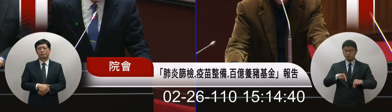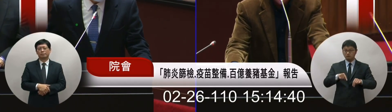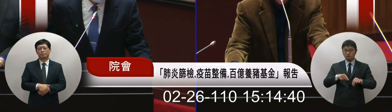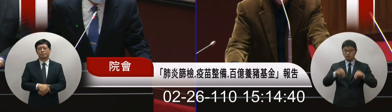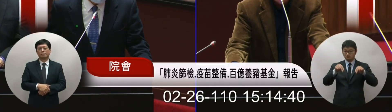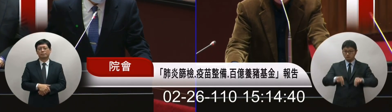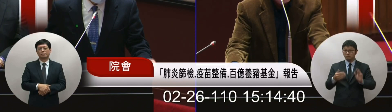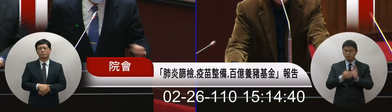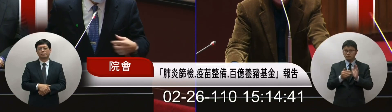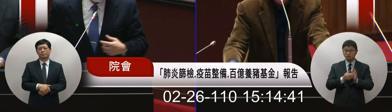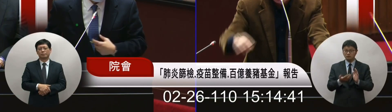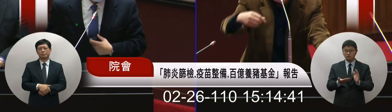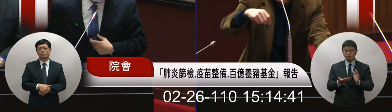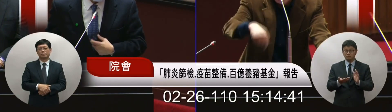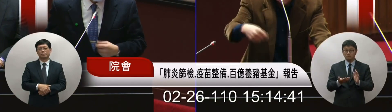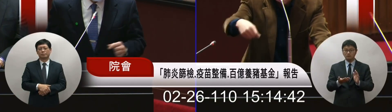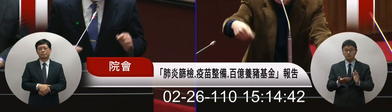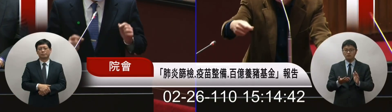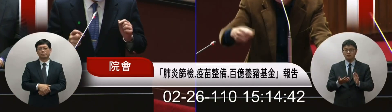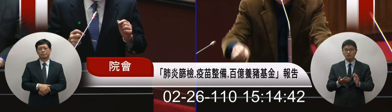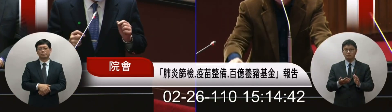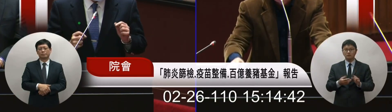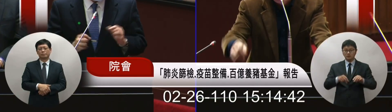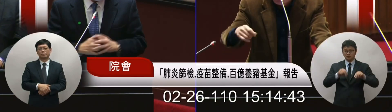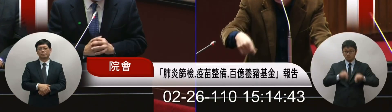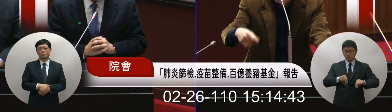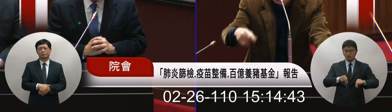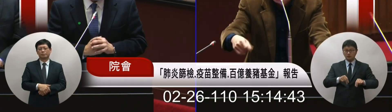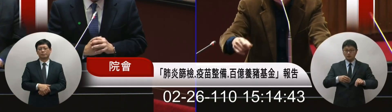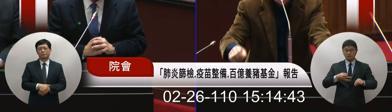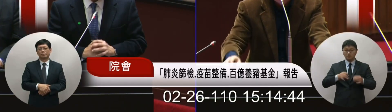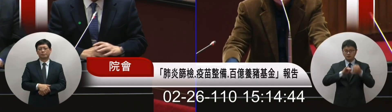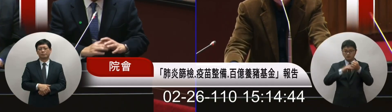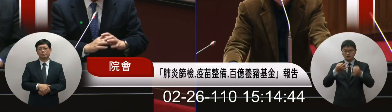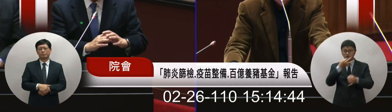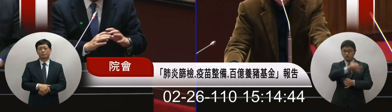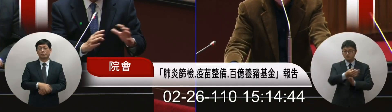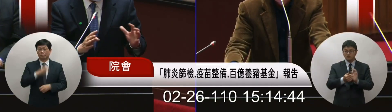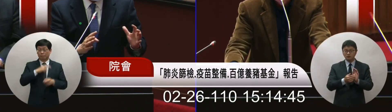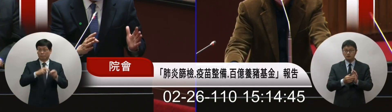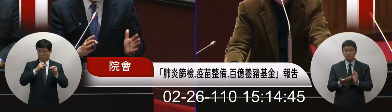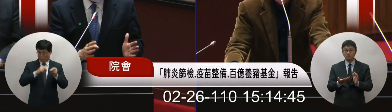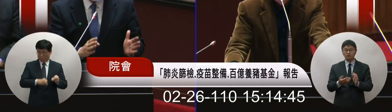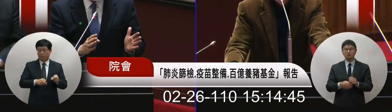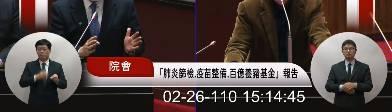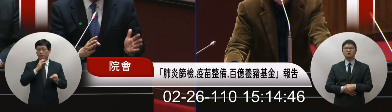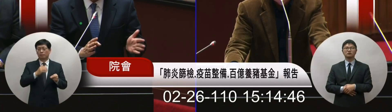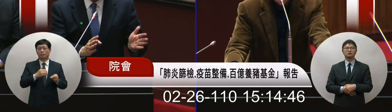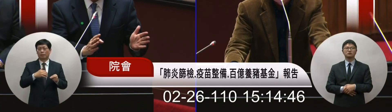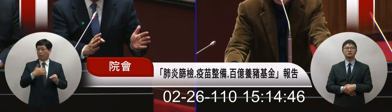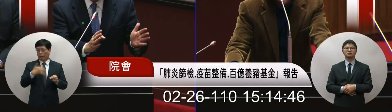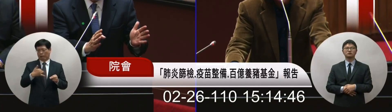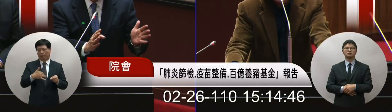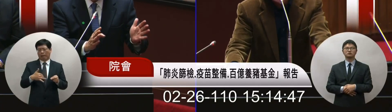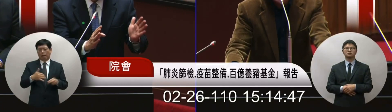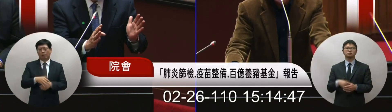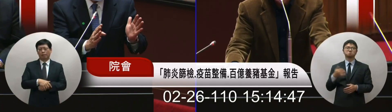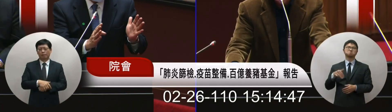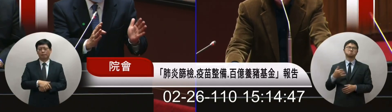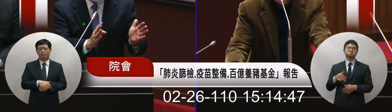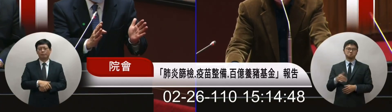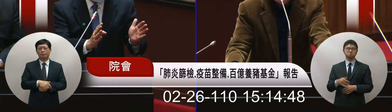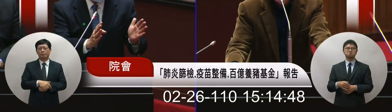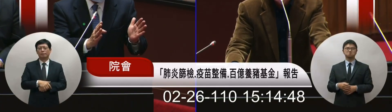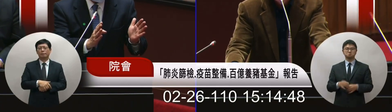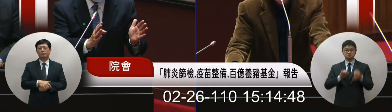吗？还没完，就是签订合约了吗？付了定金了吗？ 就是合约是走到什么？就是还没有，就 等于是还